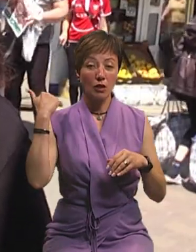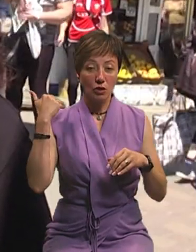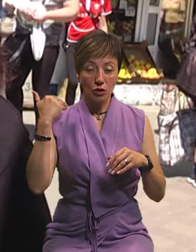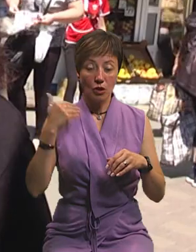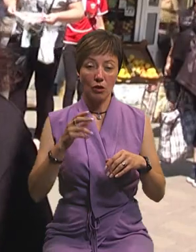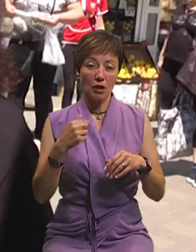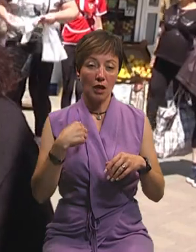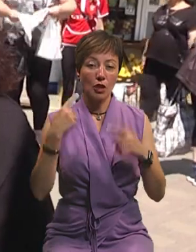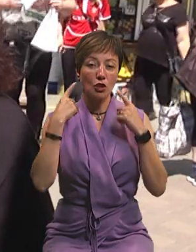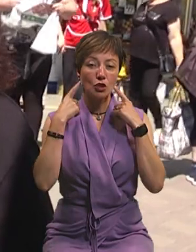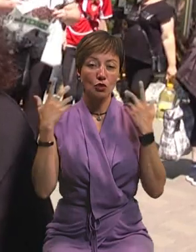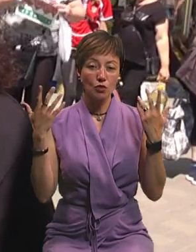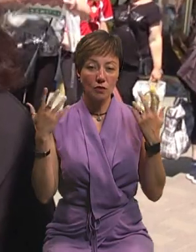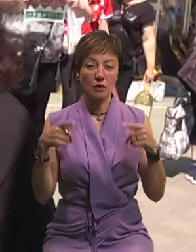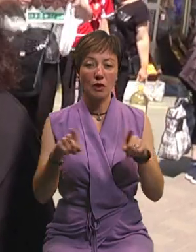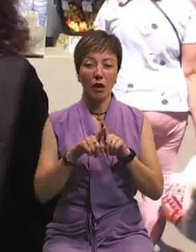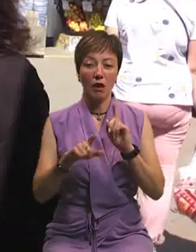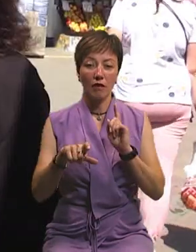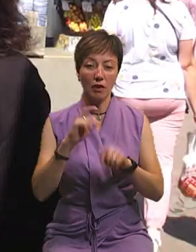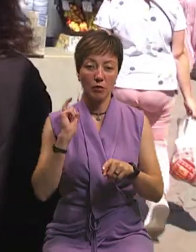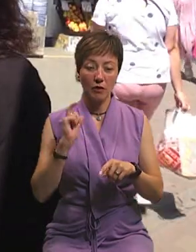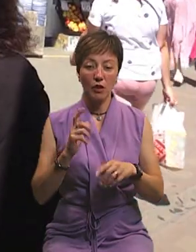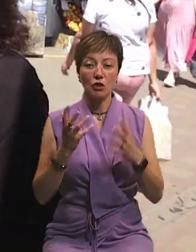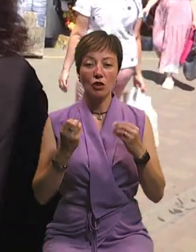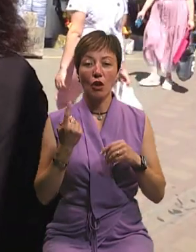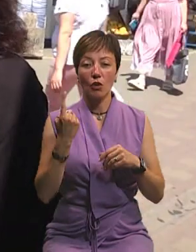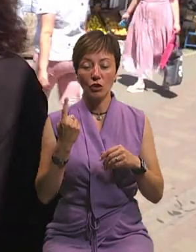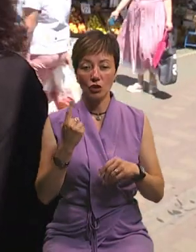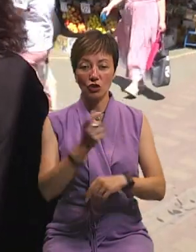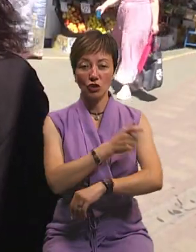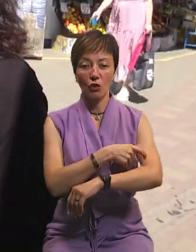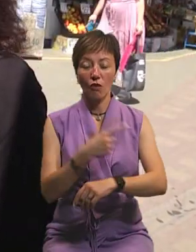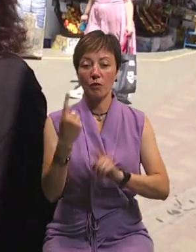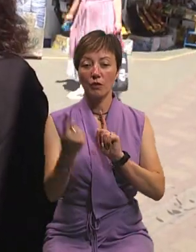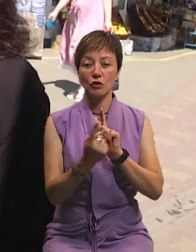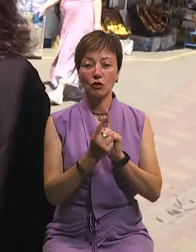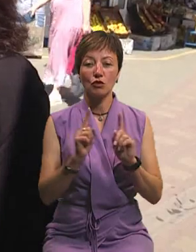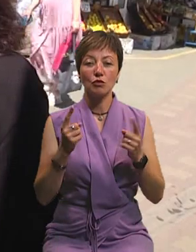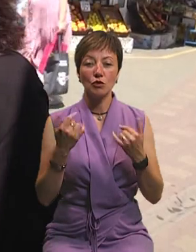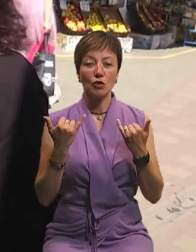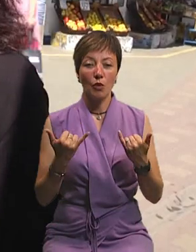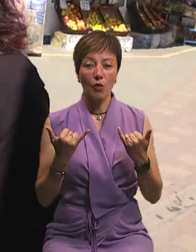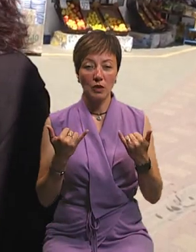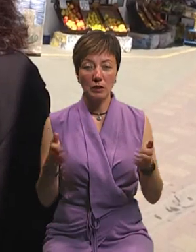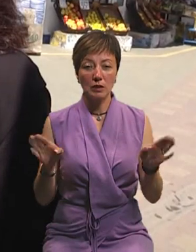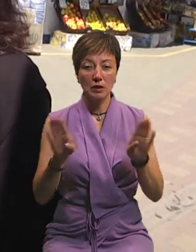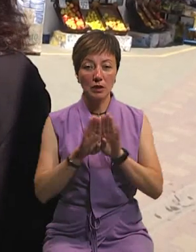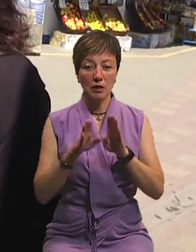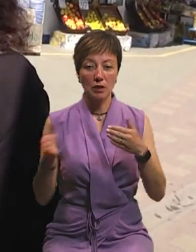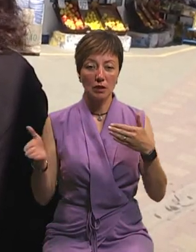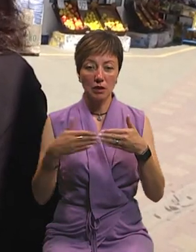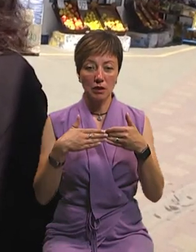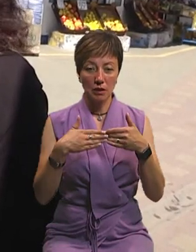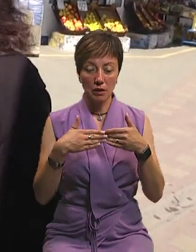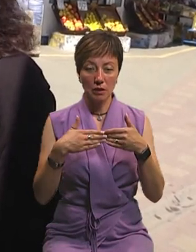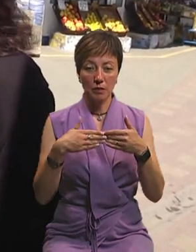я не чув отака була відповідь Ще один черговий підійшов Я говорю а чому сьогодні були ворота